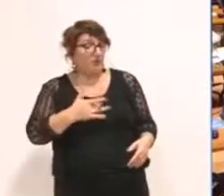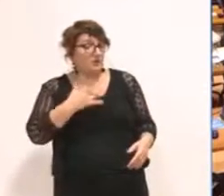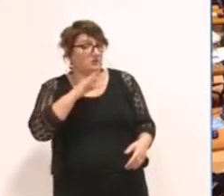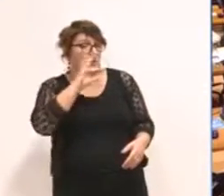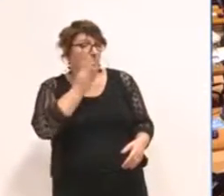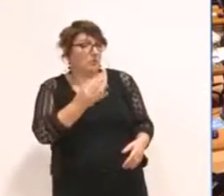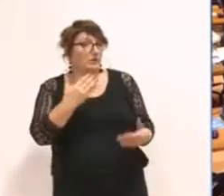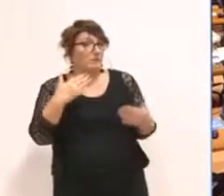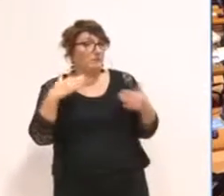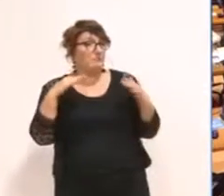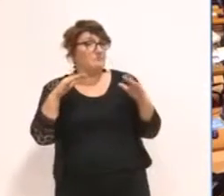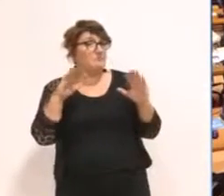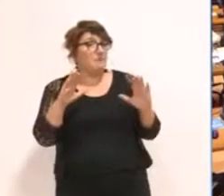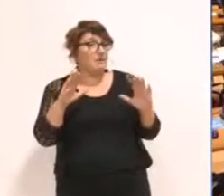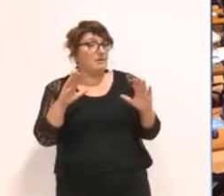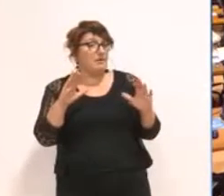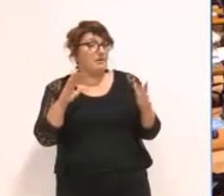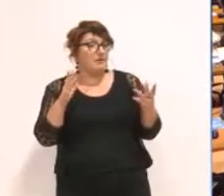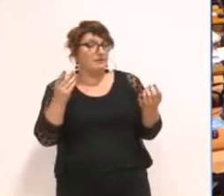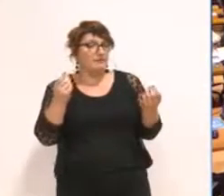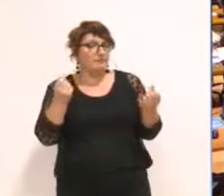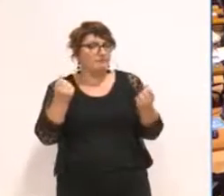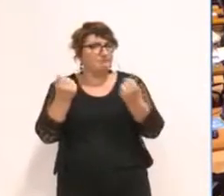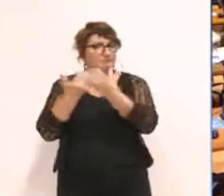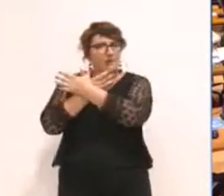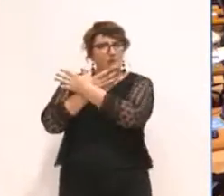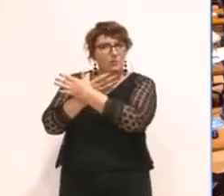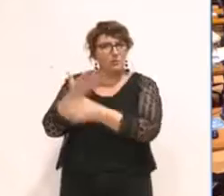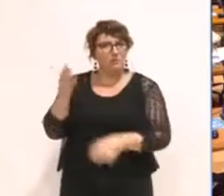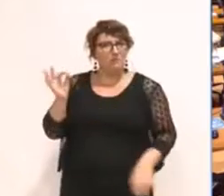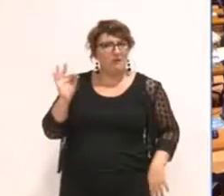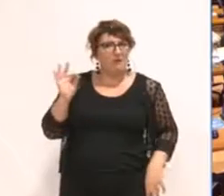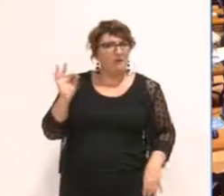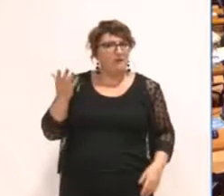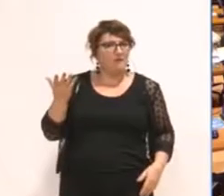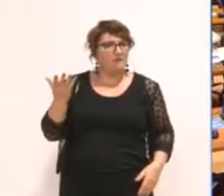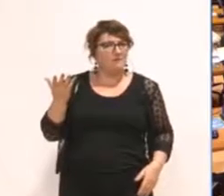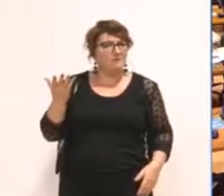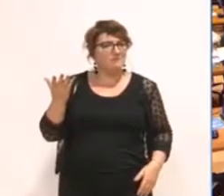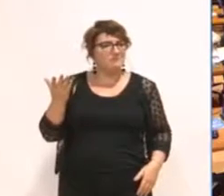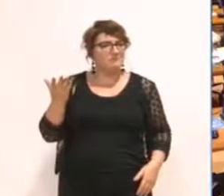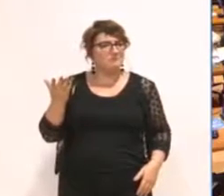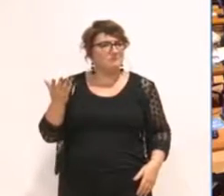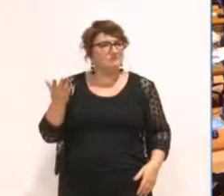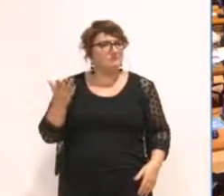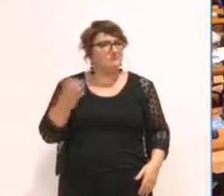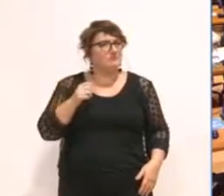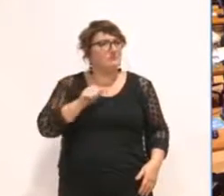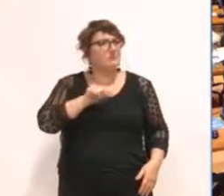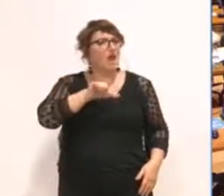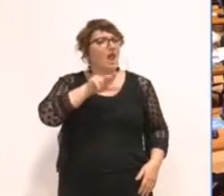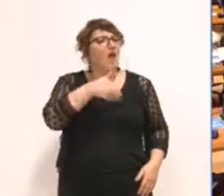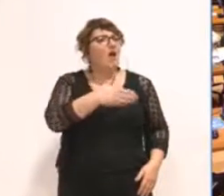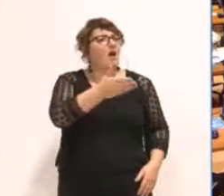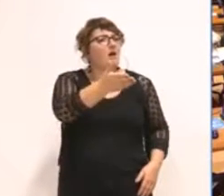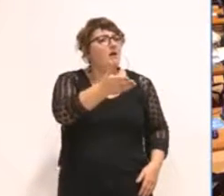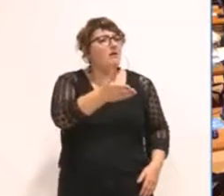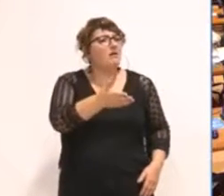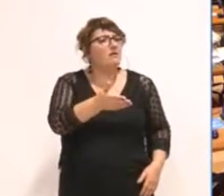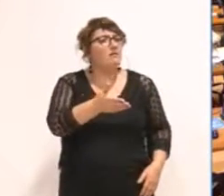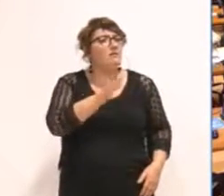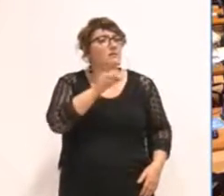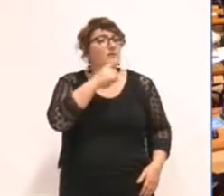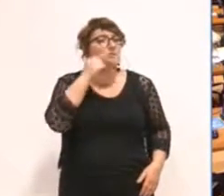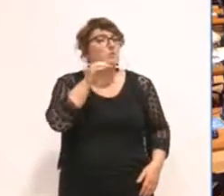mais on n'y retrouve pas la métro pour l'interpellation. Alain? Oui,